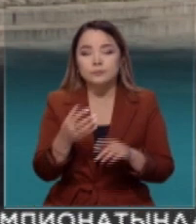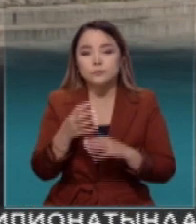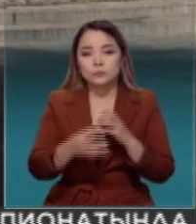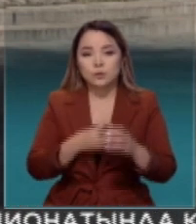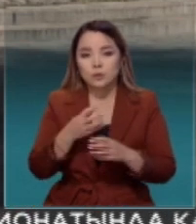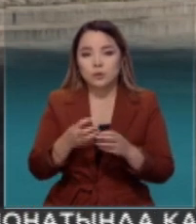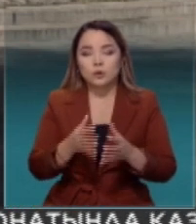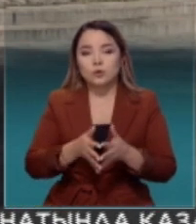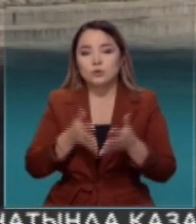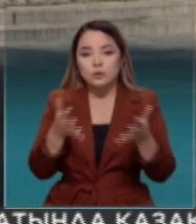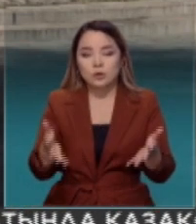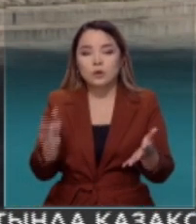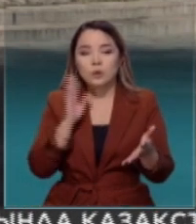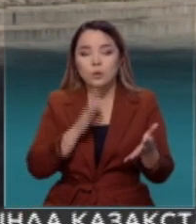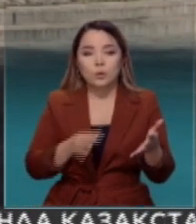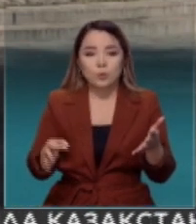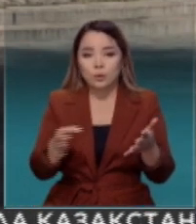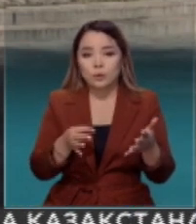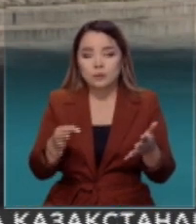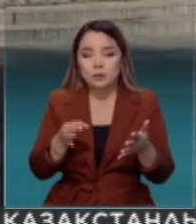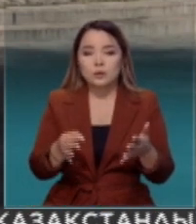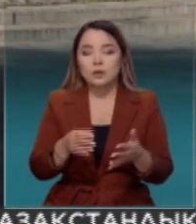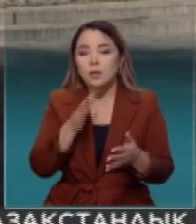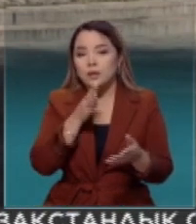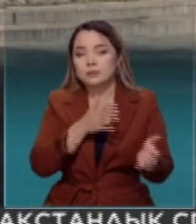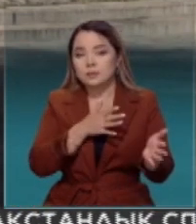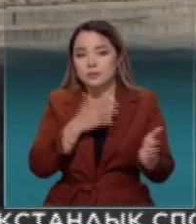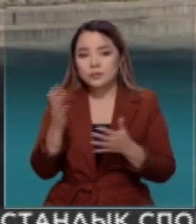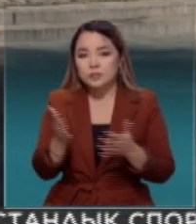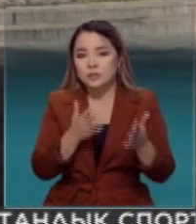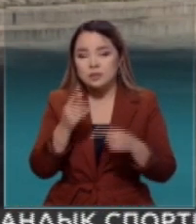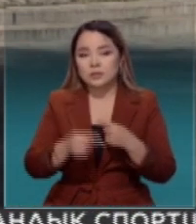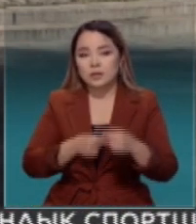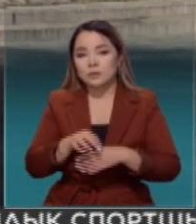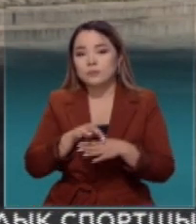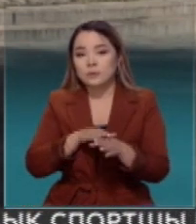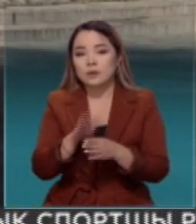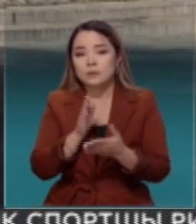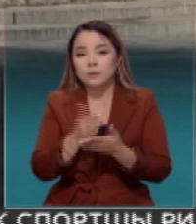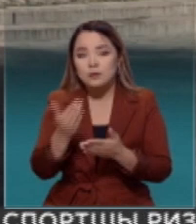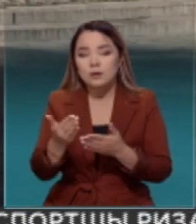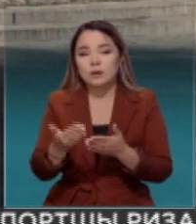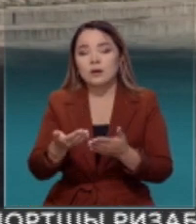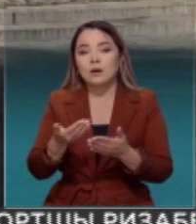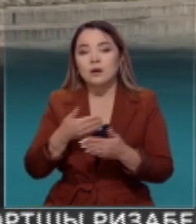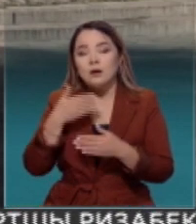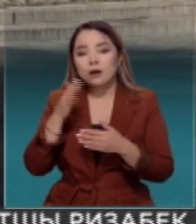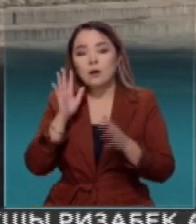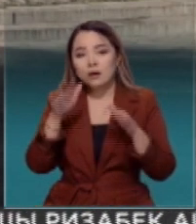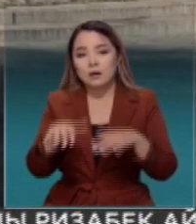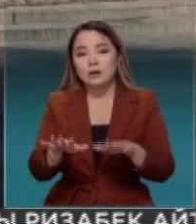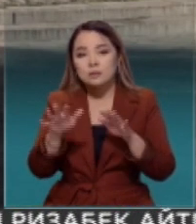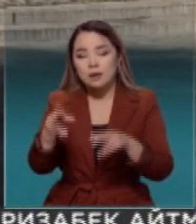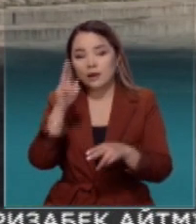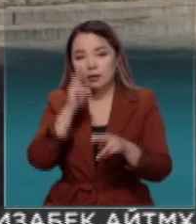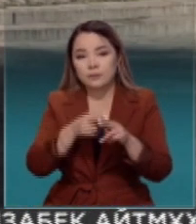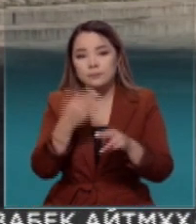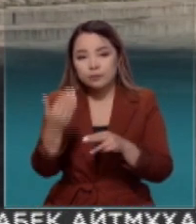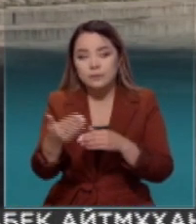Дүние үлкен көл, заман соққан жел. Алдыңғы толқын